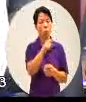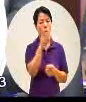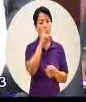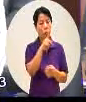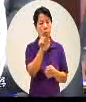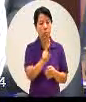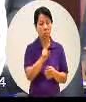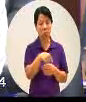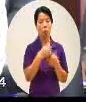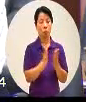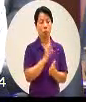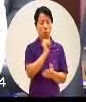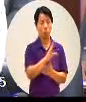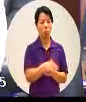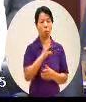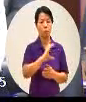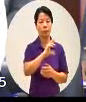方法。